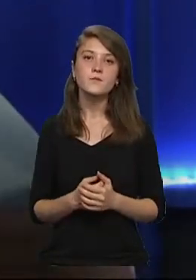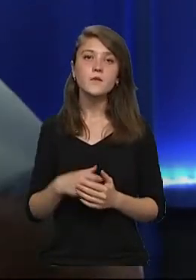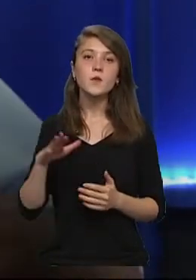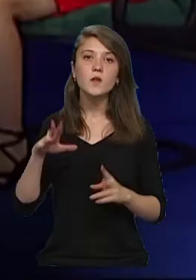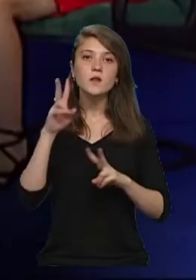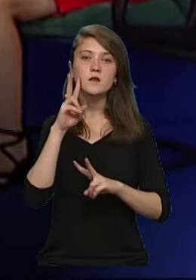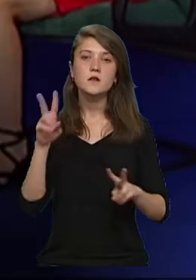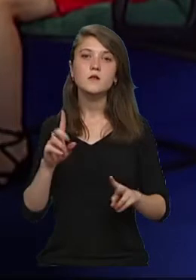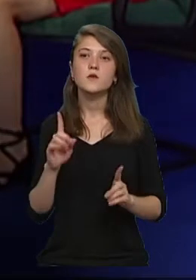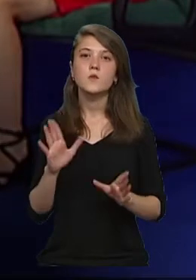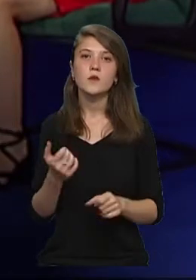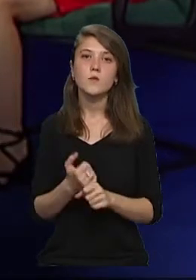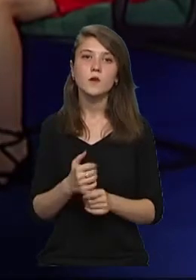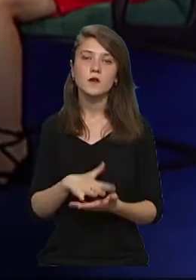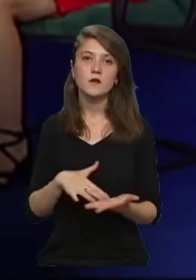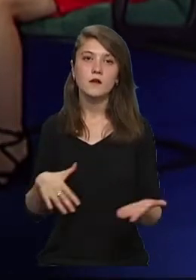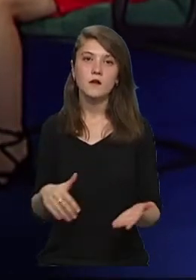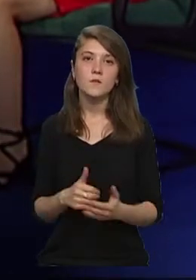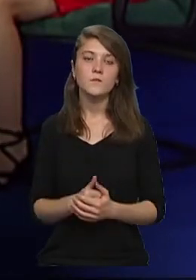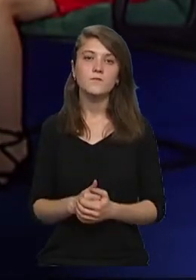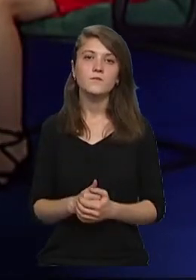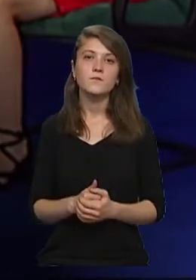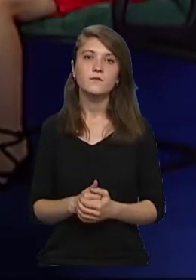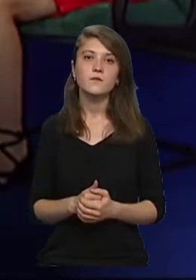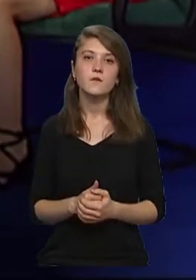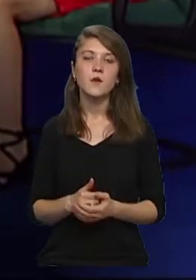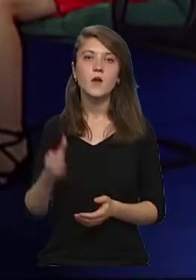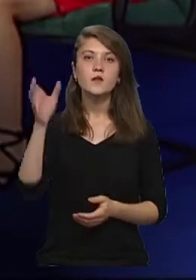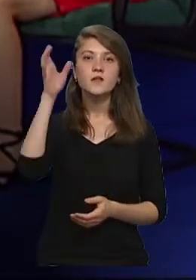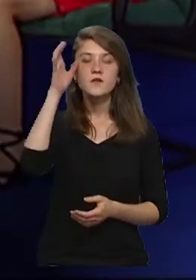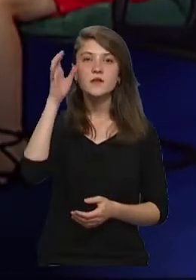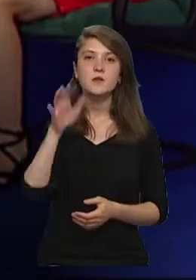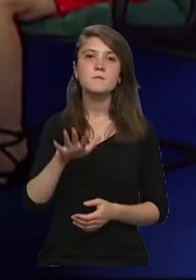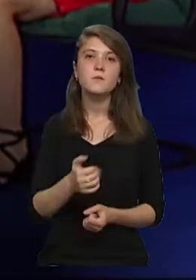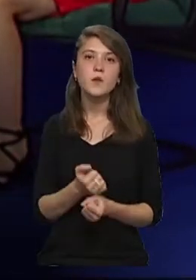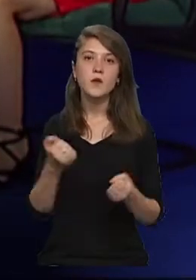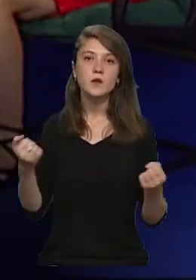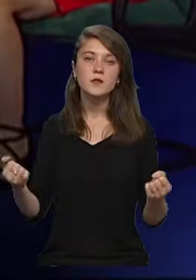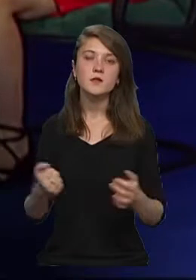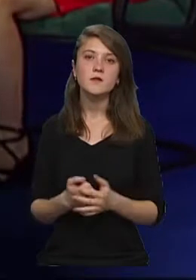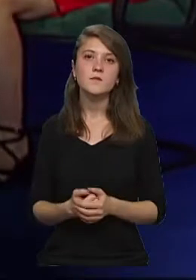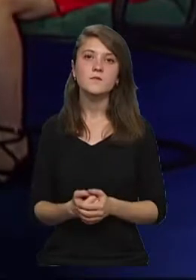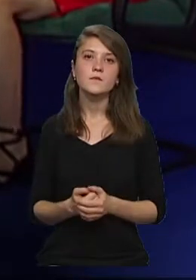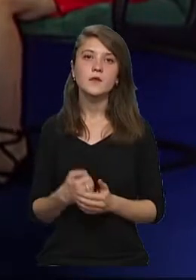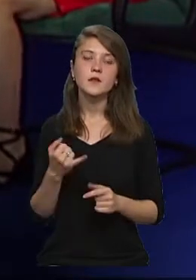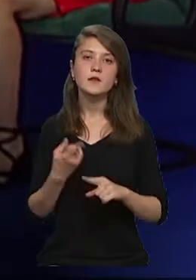що з побутовими відходами буде робити Ставищанська сільська рада, освітній простір, тому що ми розуміємо, що йде процес. І